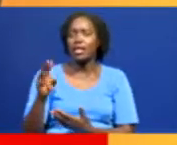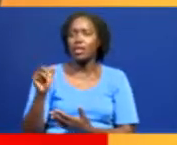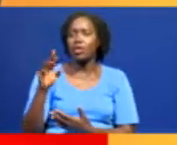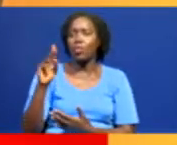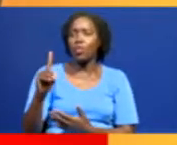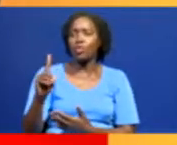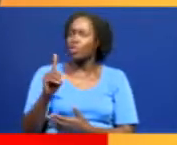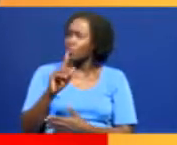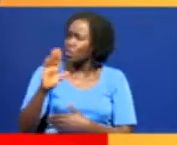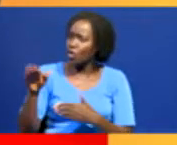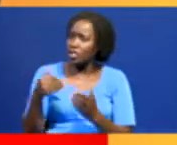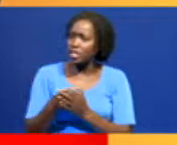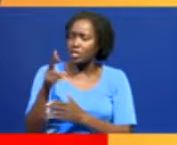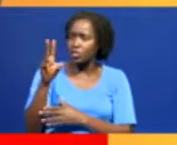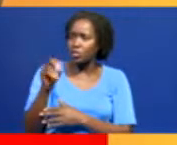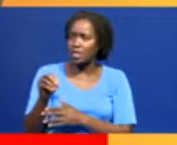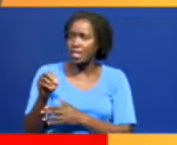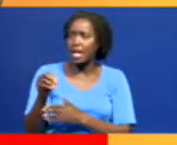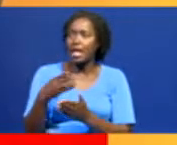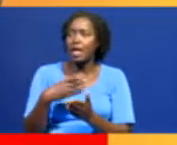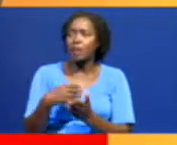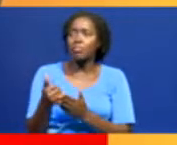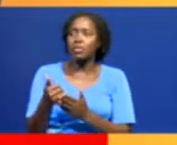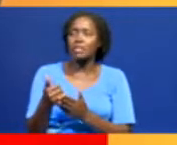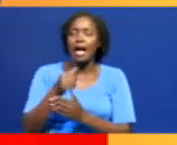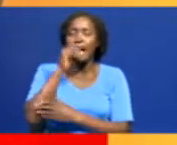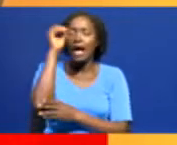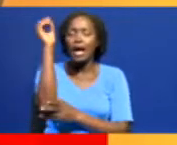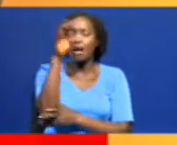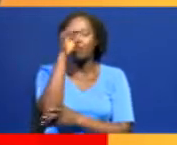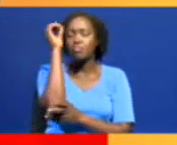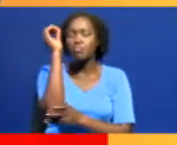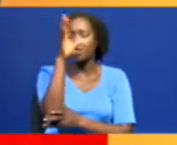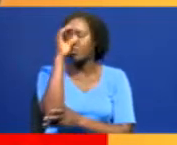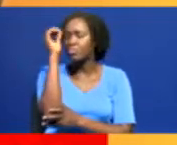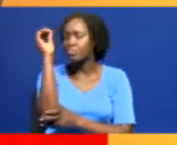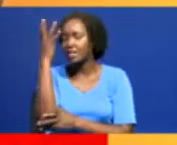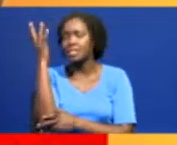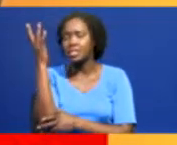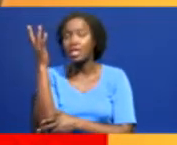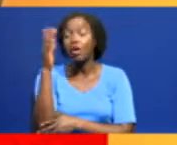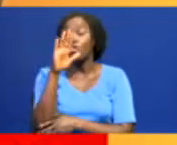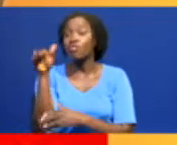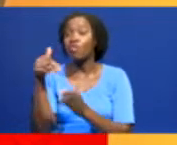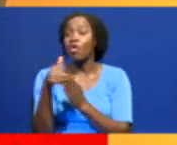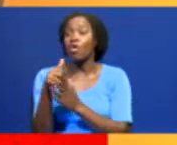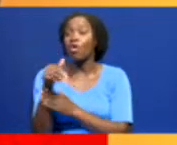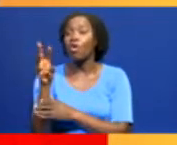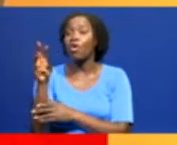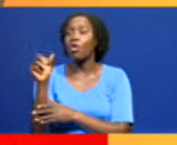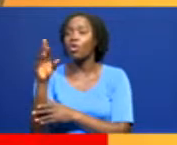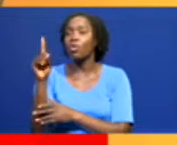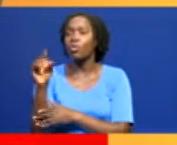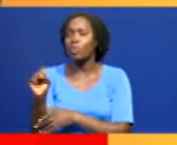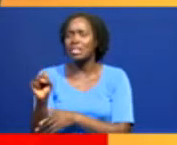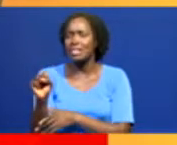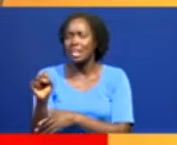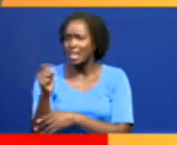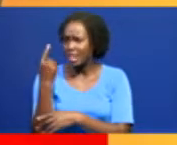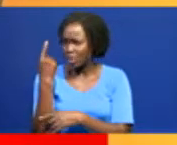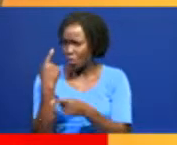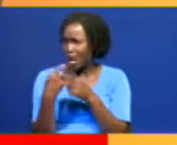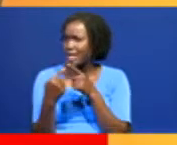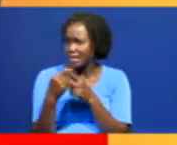20 gavana ameweza kununua zile ambazo ni ambulance kwa zile wodi zote. Kwa hivyo nikianza kuangalia hizo kwa mwaka